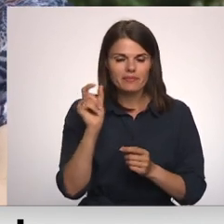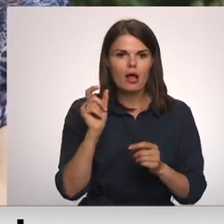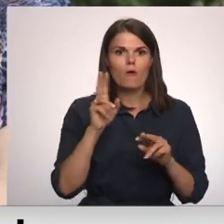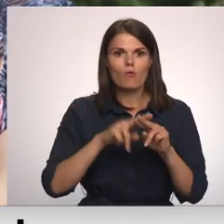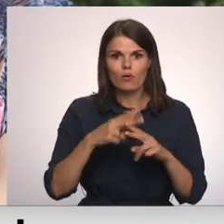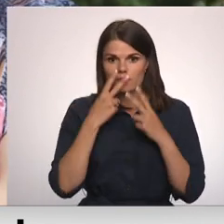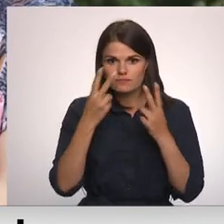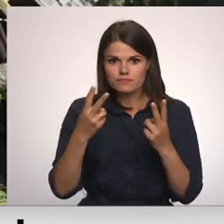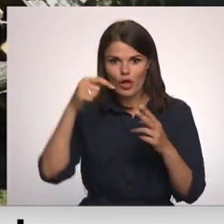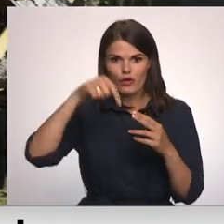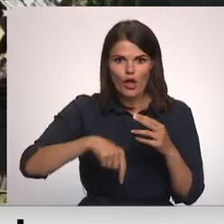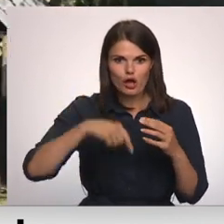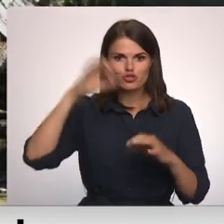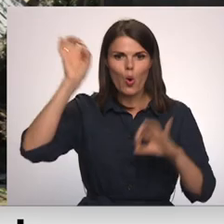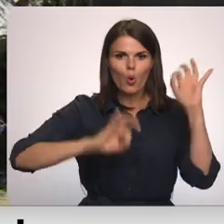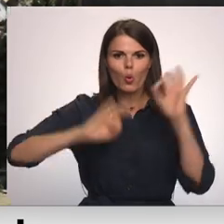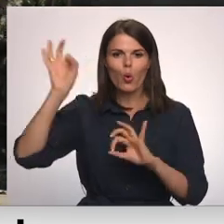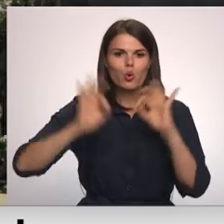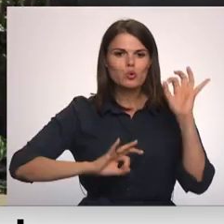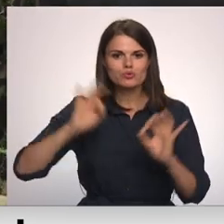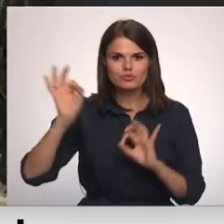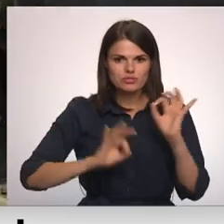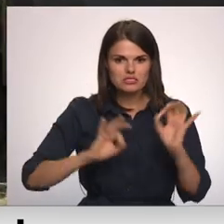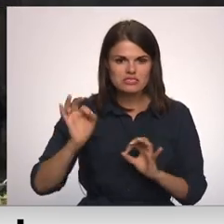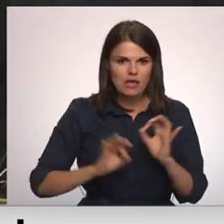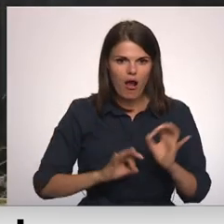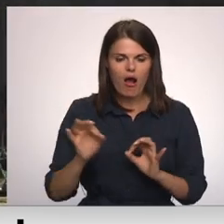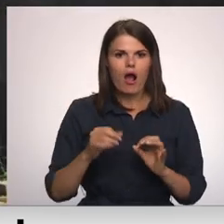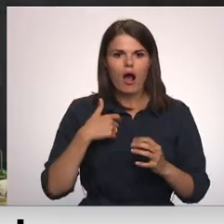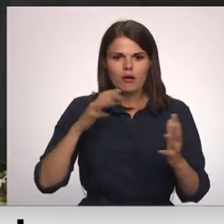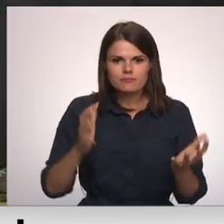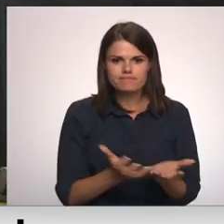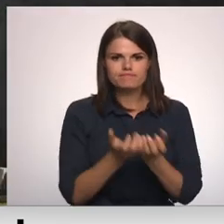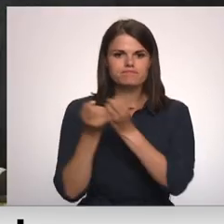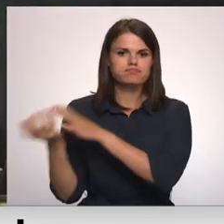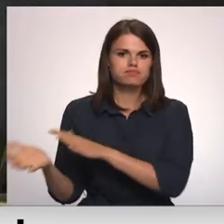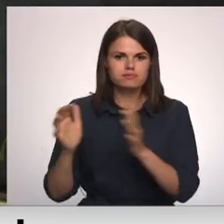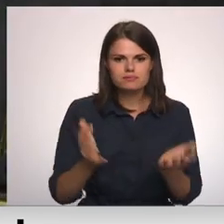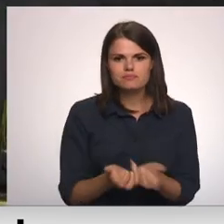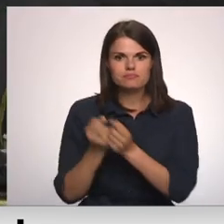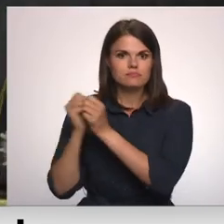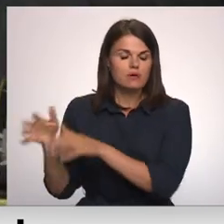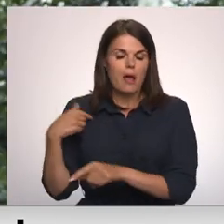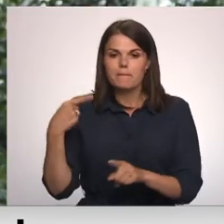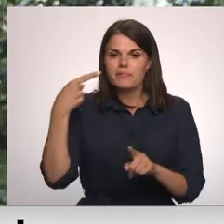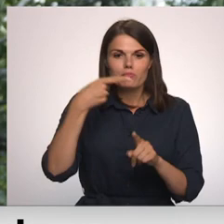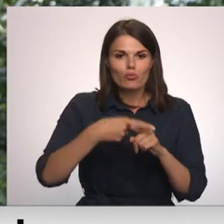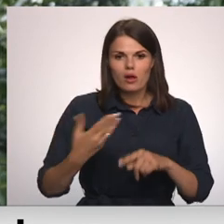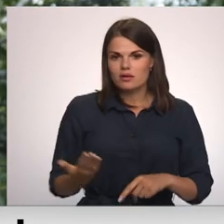at tur iekšā krusa. Par saujām grāb ārā, tiešām savā mūžā kaut ko šādu, es redzēju pirmo